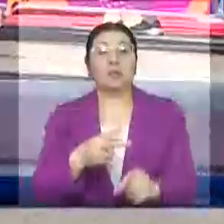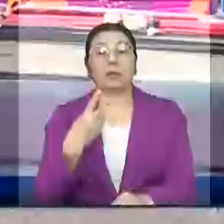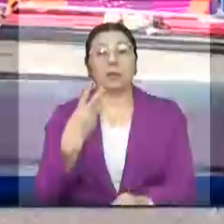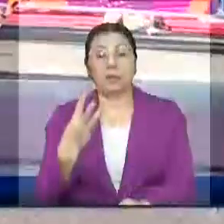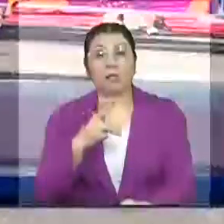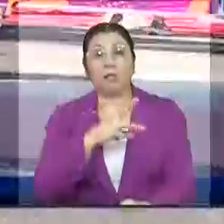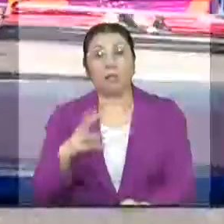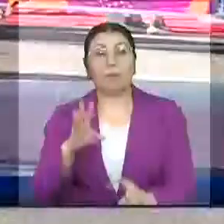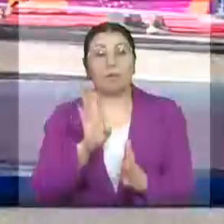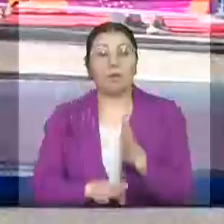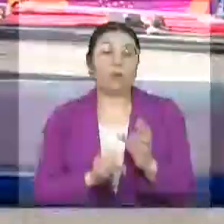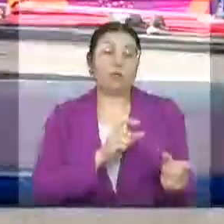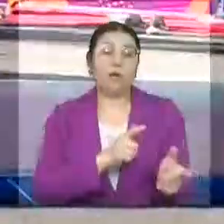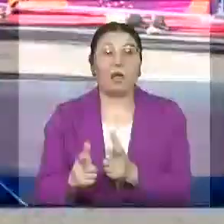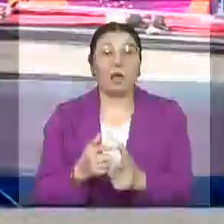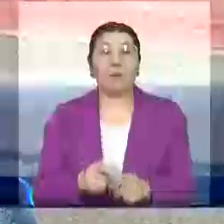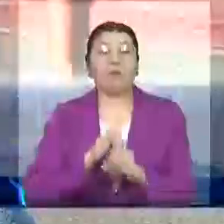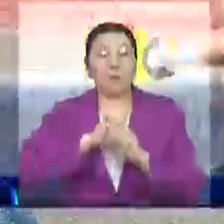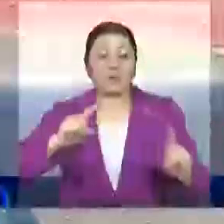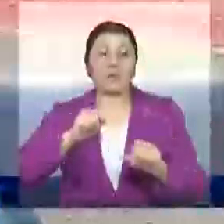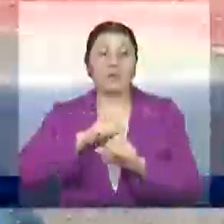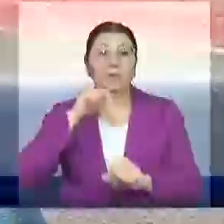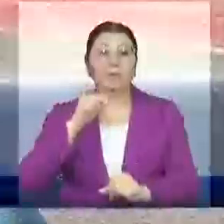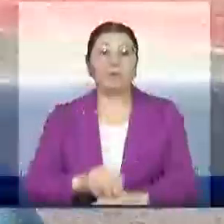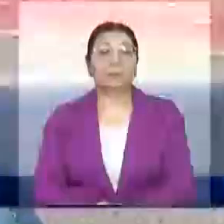километра без подготовки. Незабываемое ощущение.